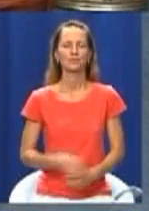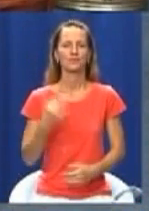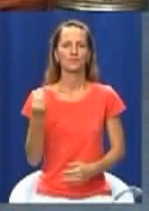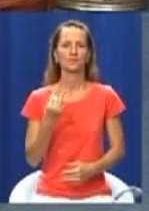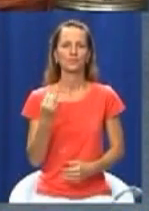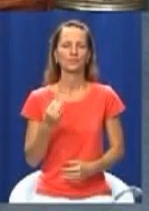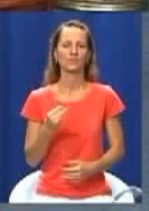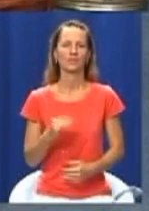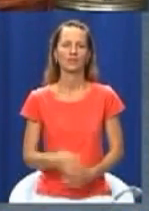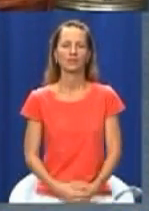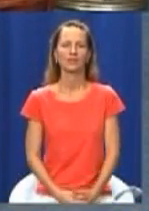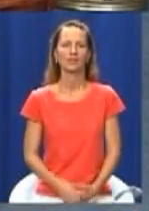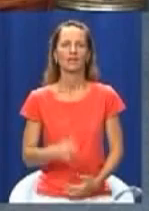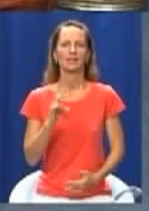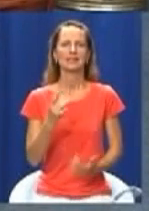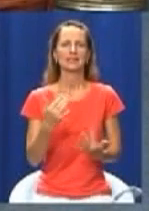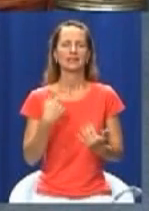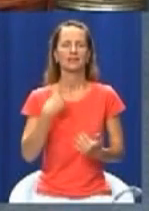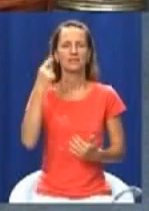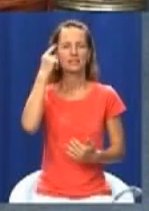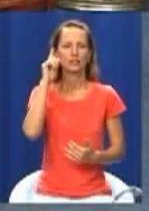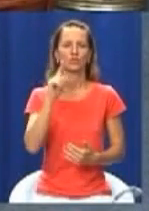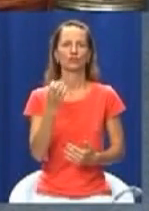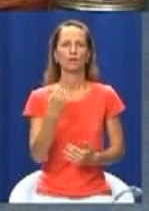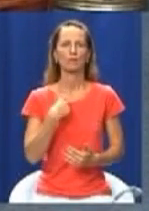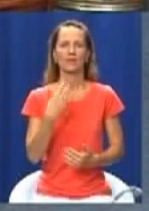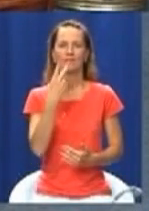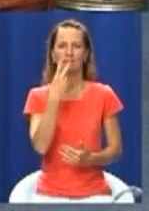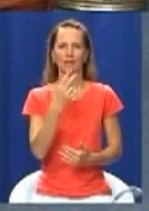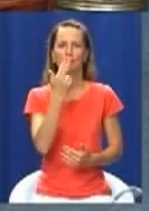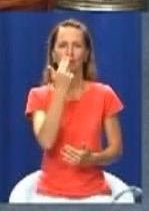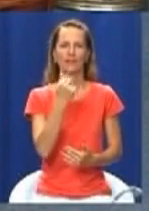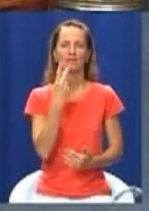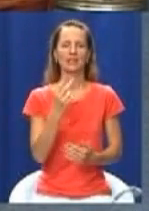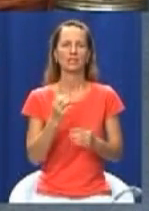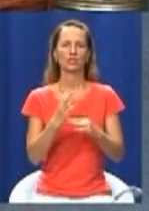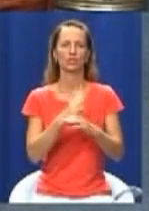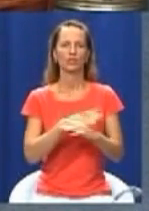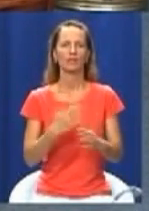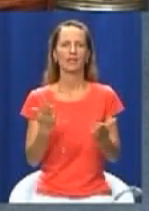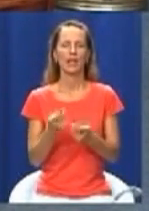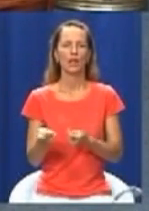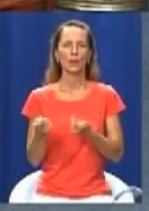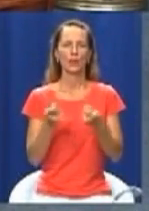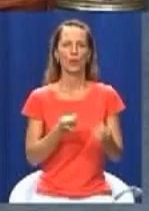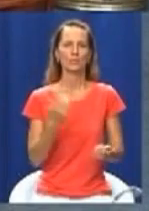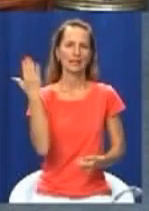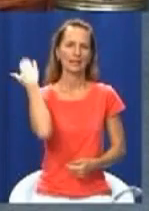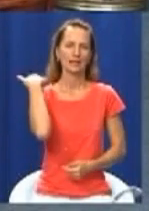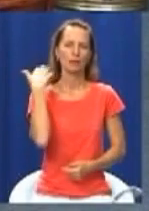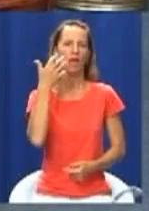Цікаво. А наскільки я знаю, що ще ми звикли бачити їжачків, які носять у себе на